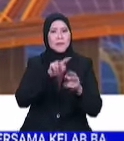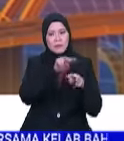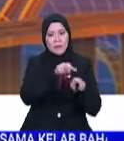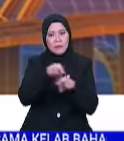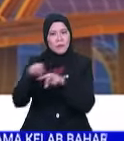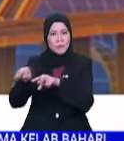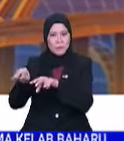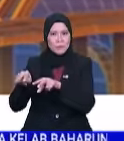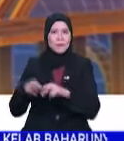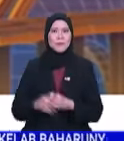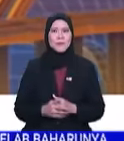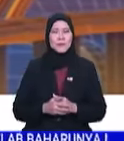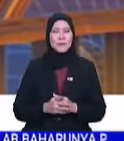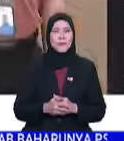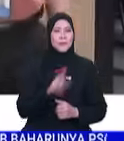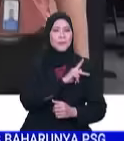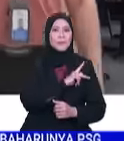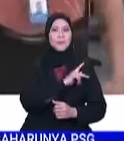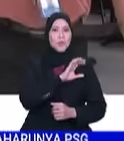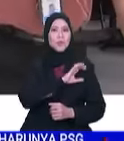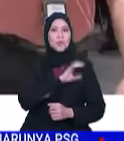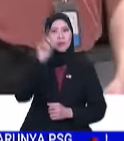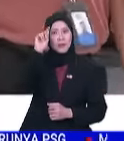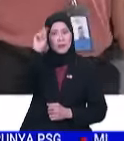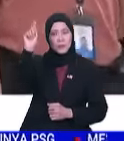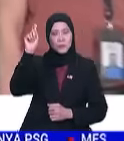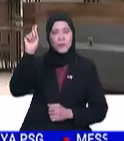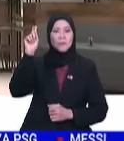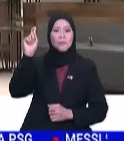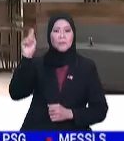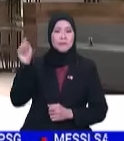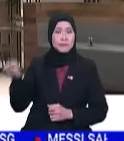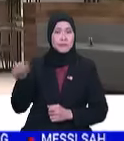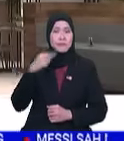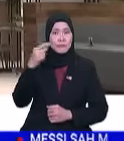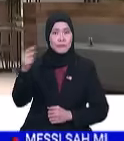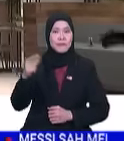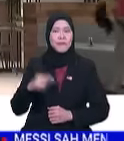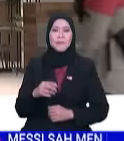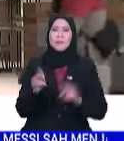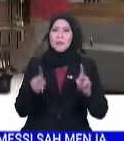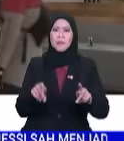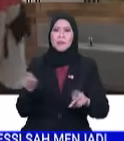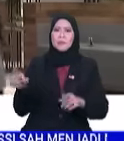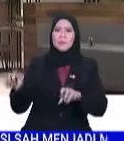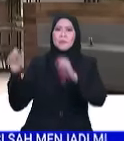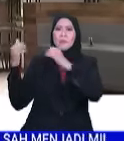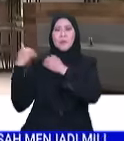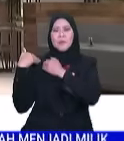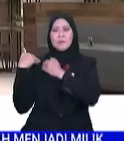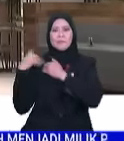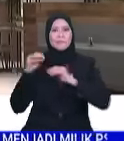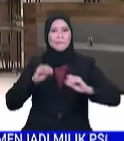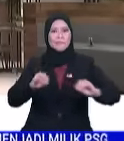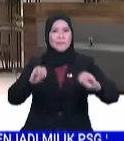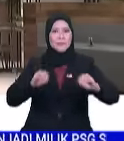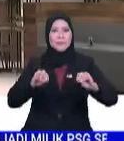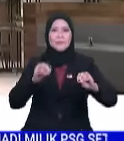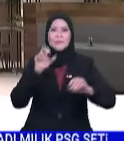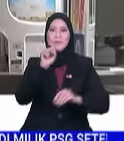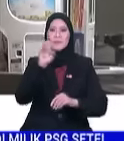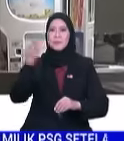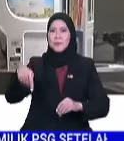pemantauan tersebut. Ketua Polis Terengganu, Dato' Ruhaimi Mat Isa berkata, ketika ini pihaknya berperanan memberikan didikan mengenai